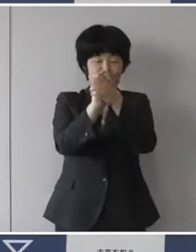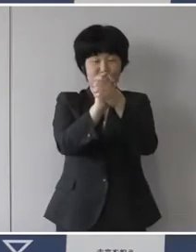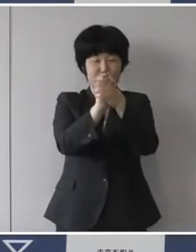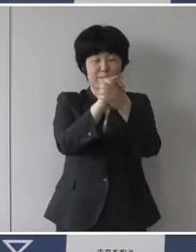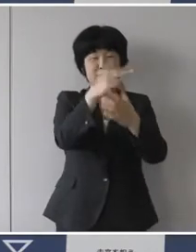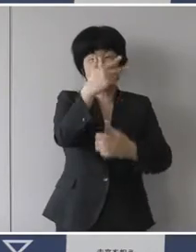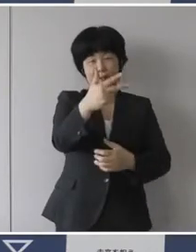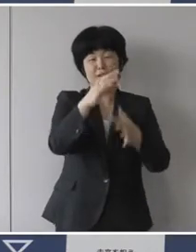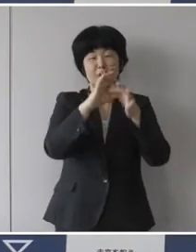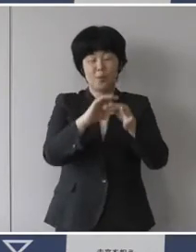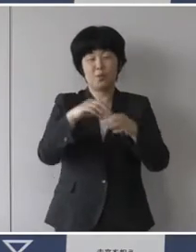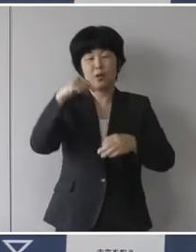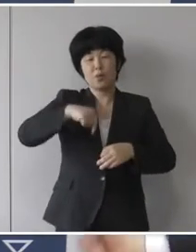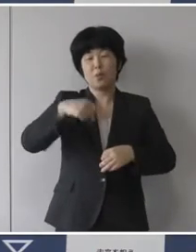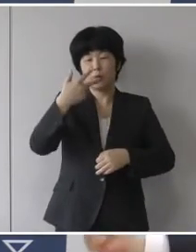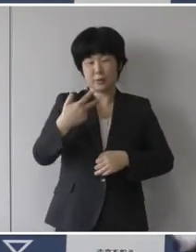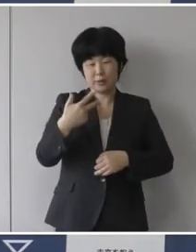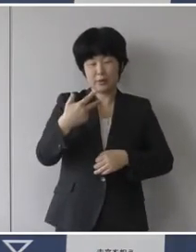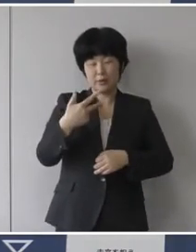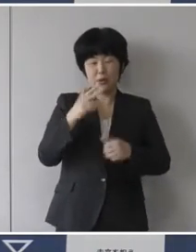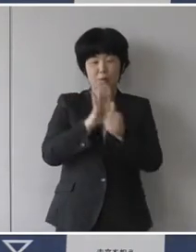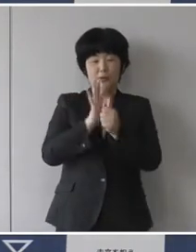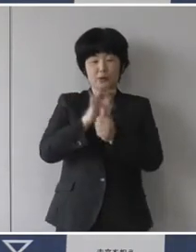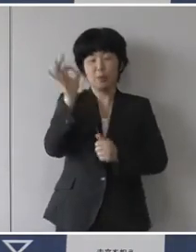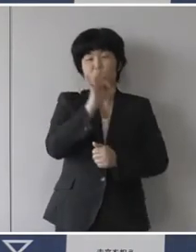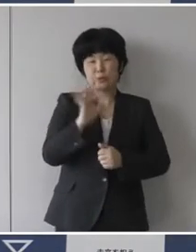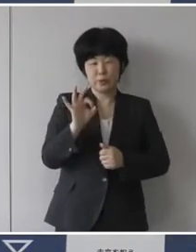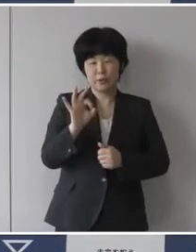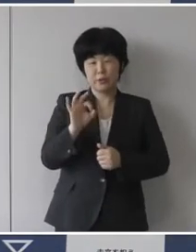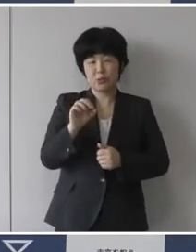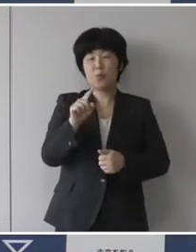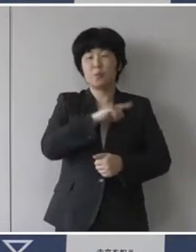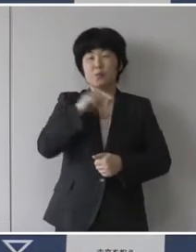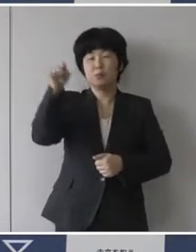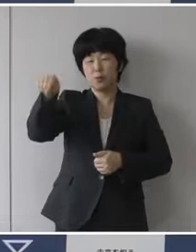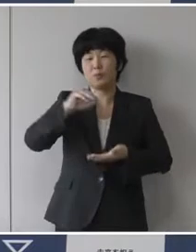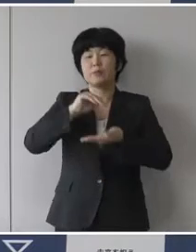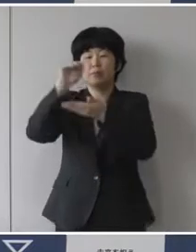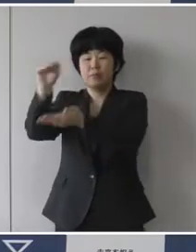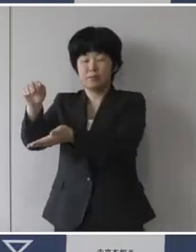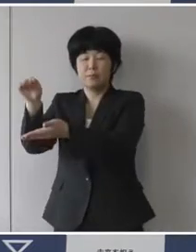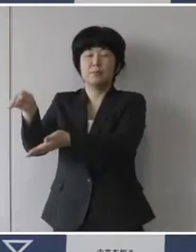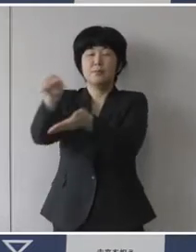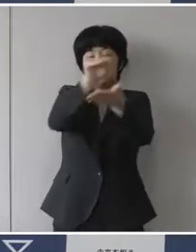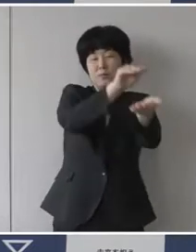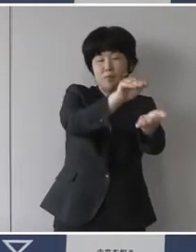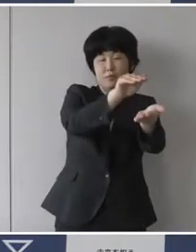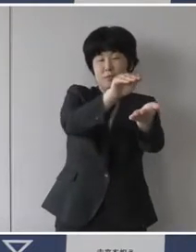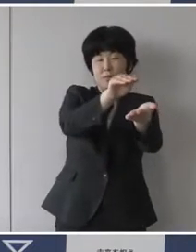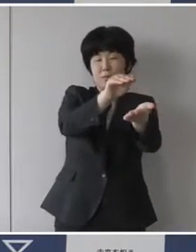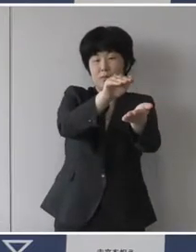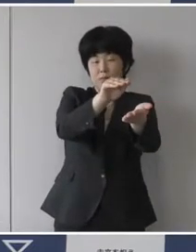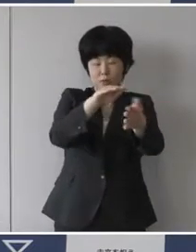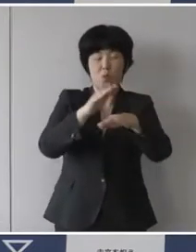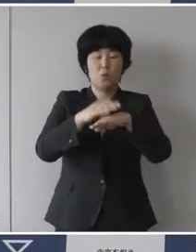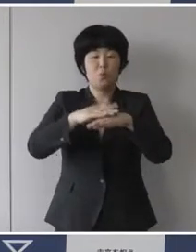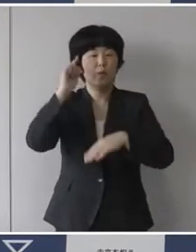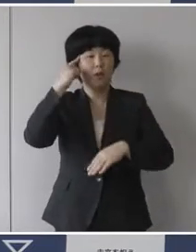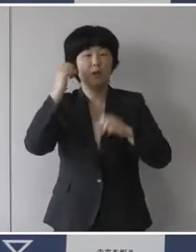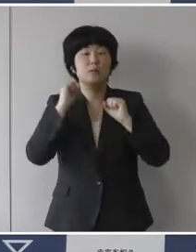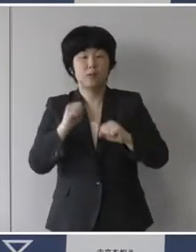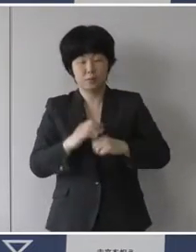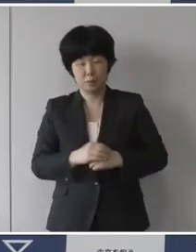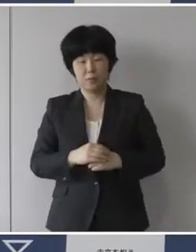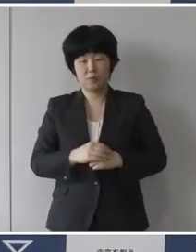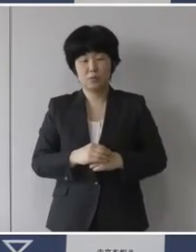パネベゼス市から送ってもらうということで、やっぱりこういったいろんな支援はですね、ちゃんと届くかどうかということ、それから